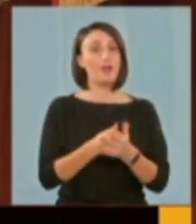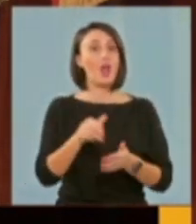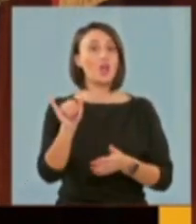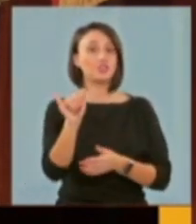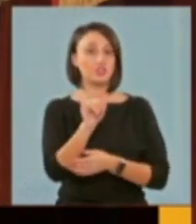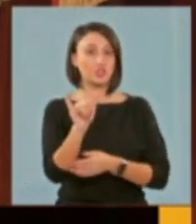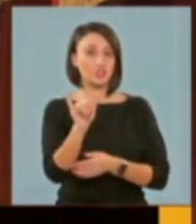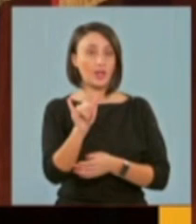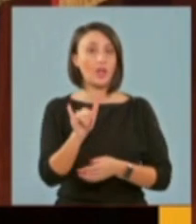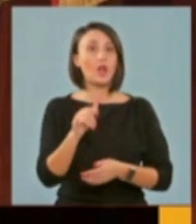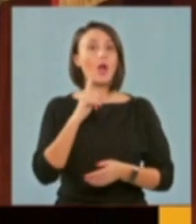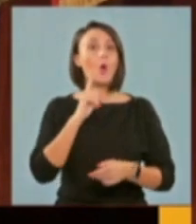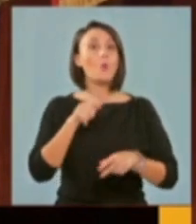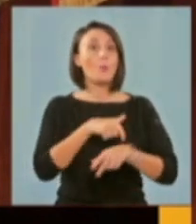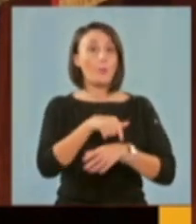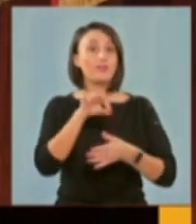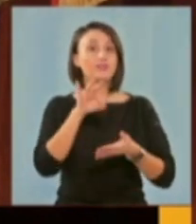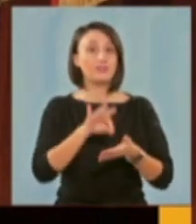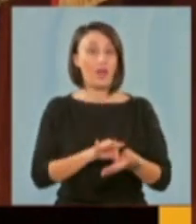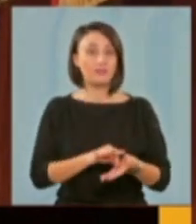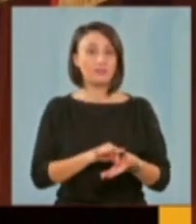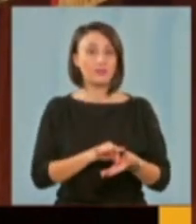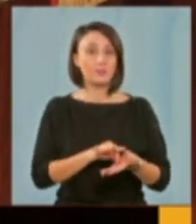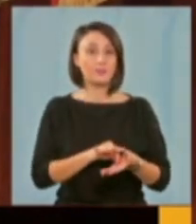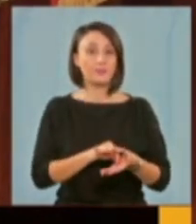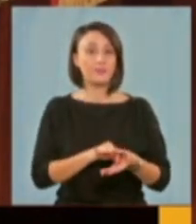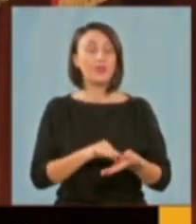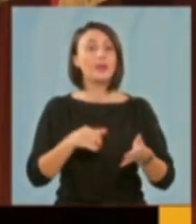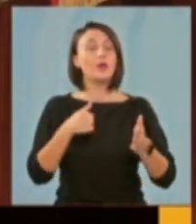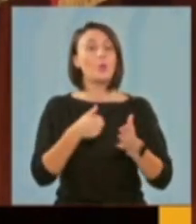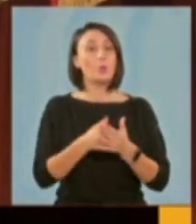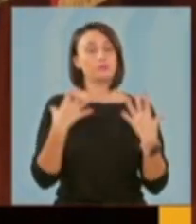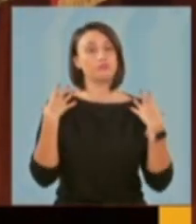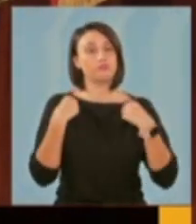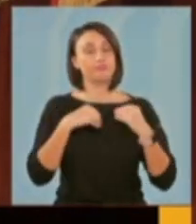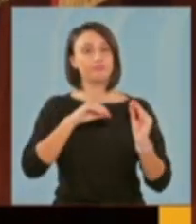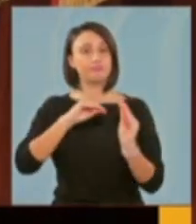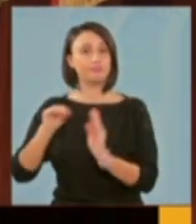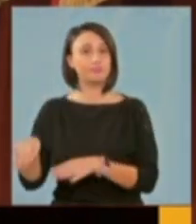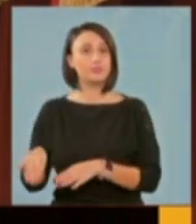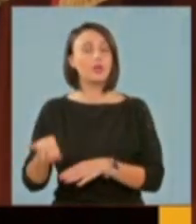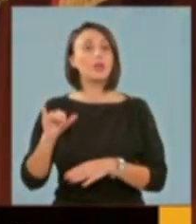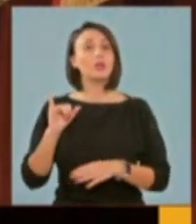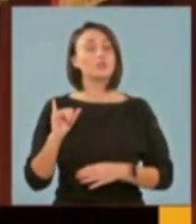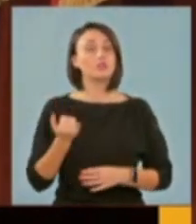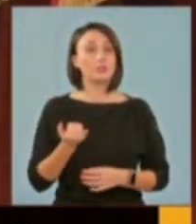care, la un moment dat, pun uniforma deoparte,